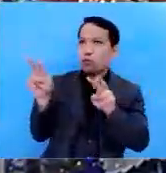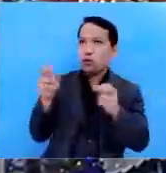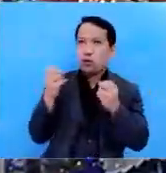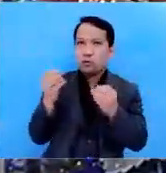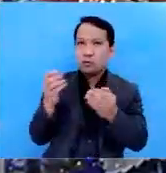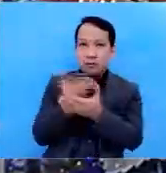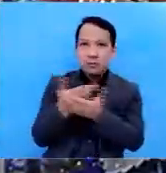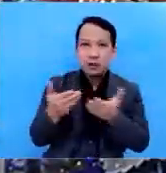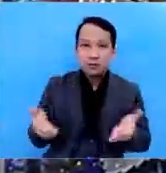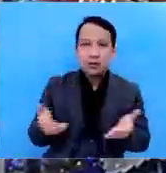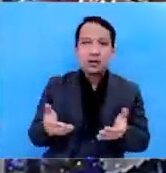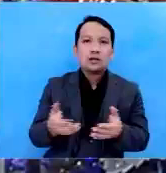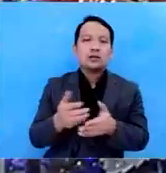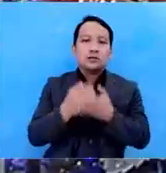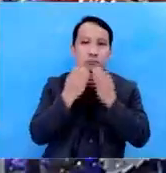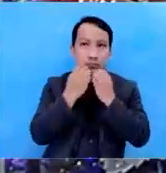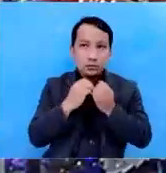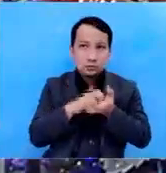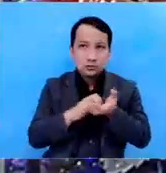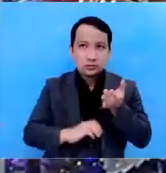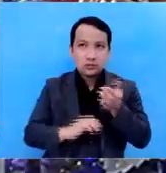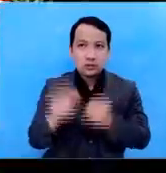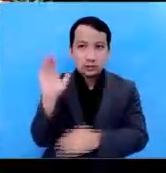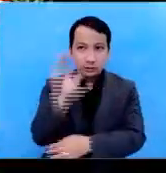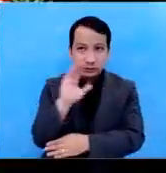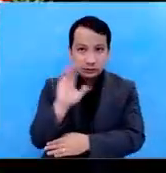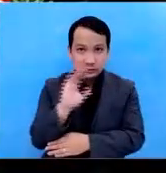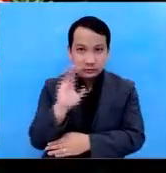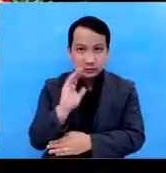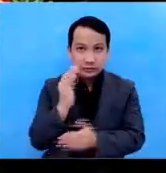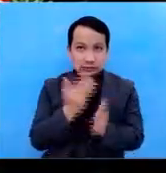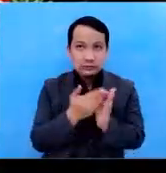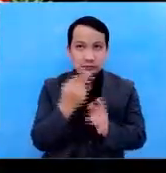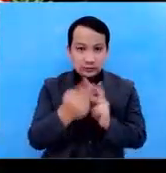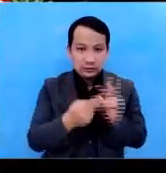kayong abot kaya ng mga Christmas decors.